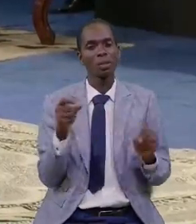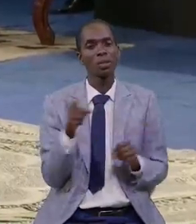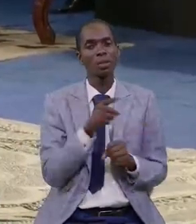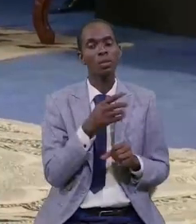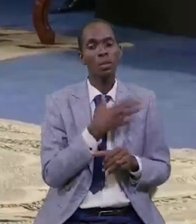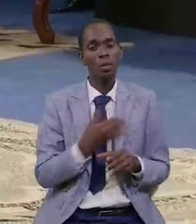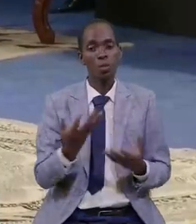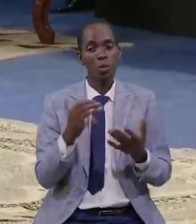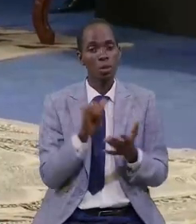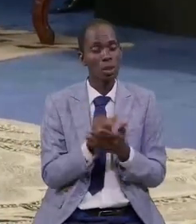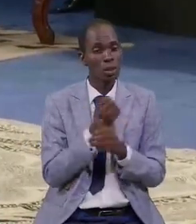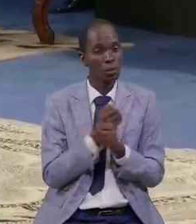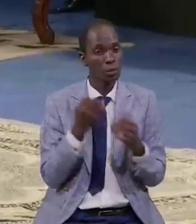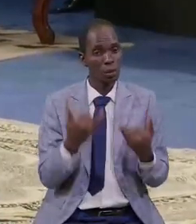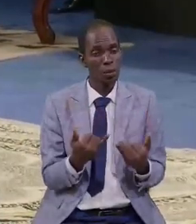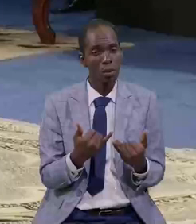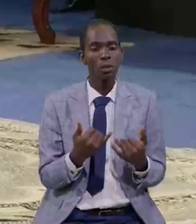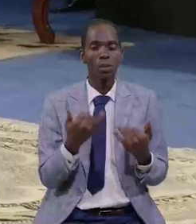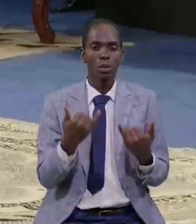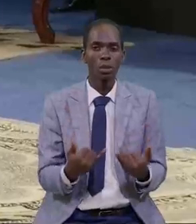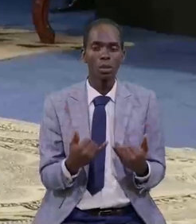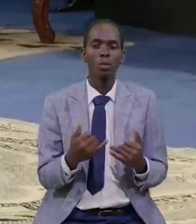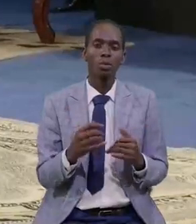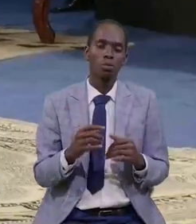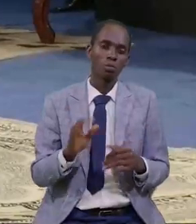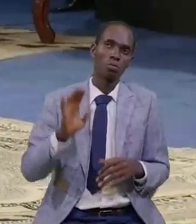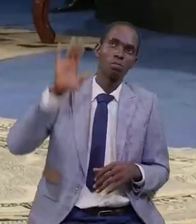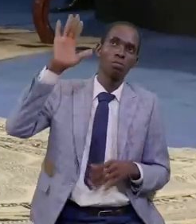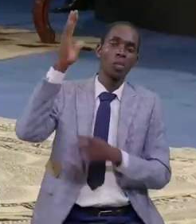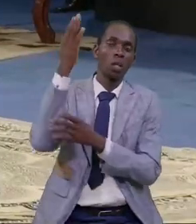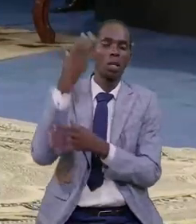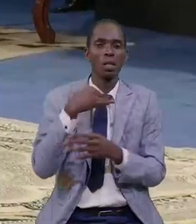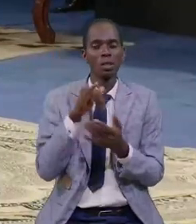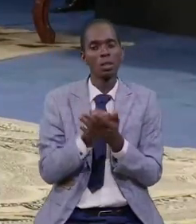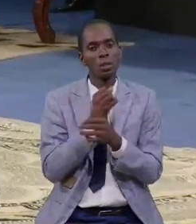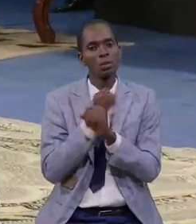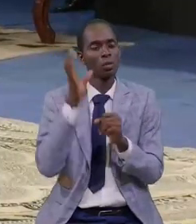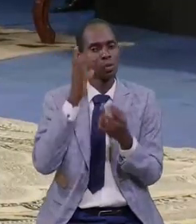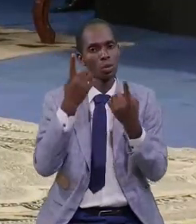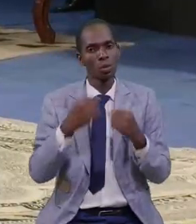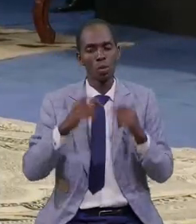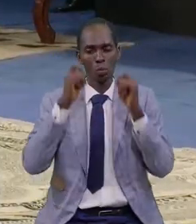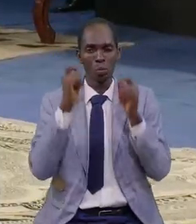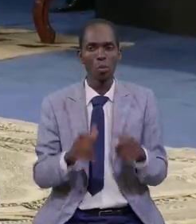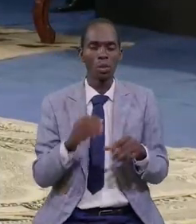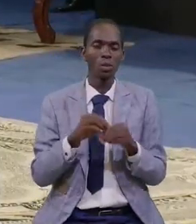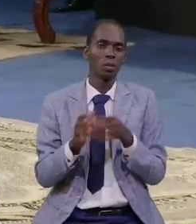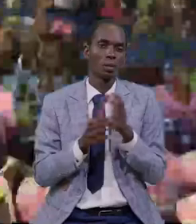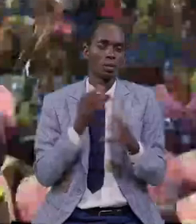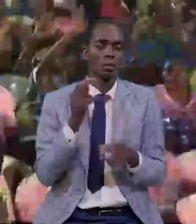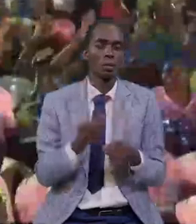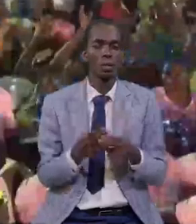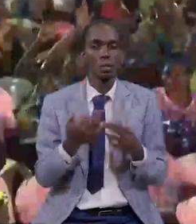salut maintenant lève simplement ta main là-bas ce salut est disponible pourquoi ne pas te lever